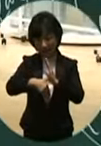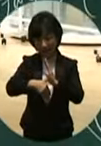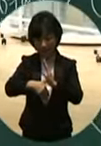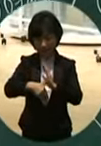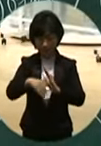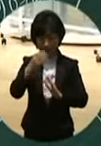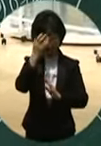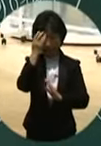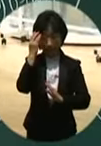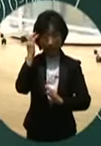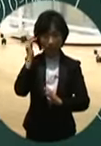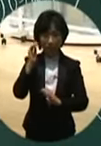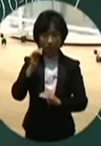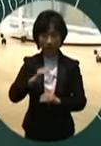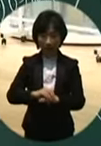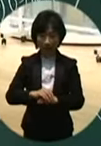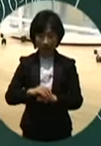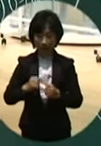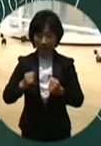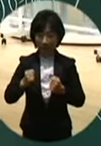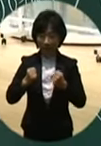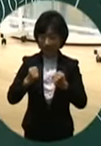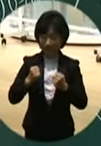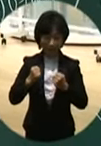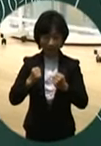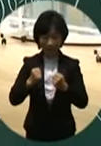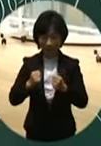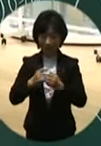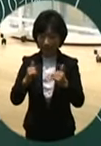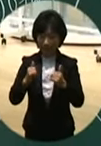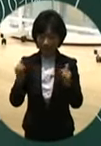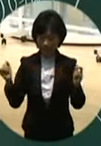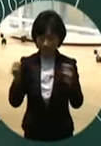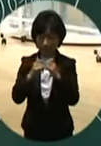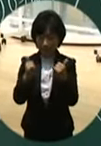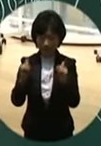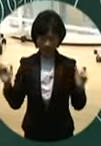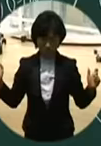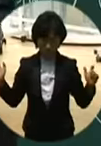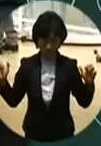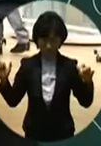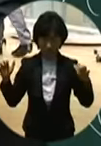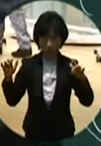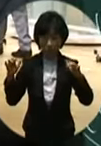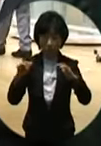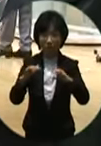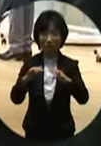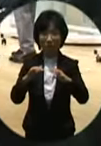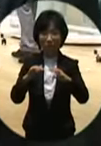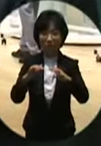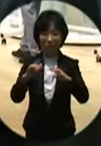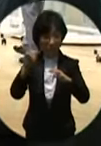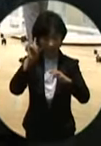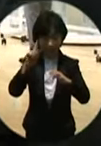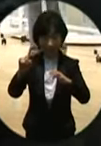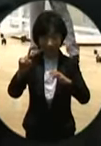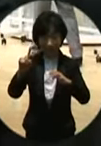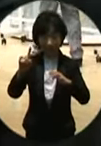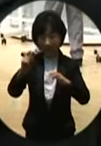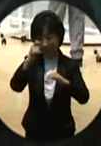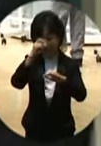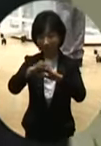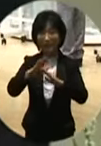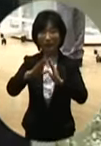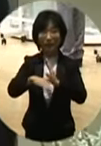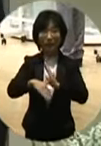이 생기가 생기고 사람이 굉장한 거 보이기 시작해요. If you really know this then your worship time tomorrow it'll be different. You'll really have